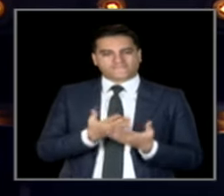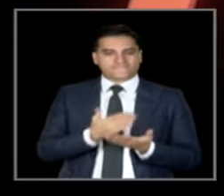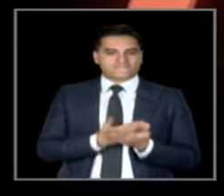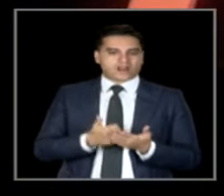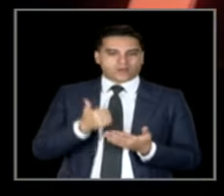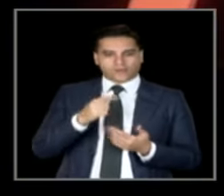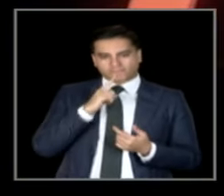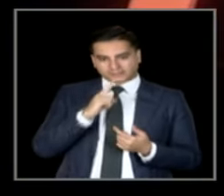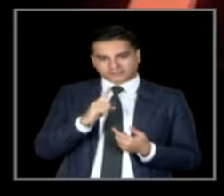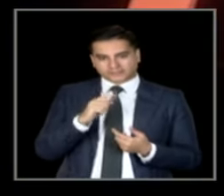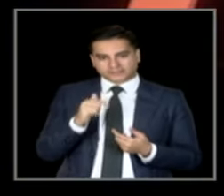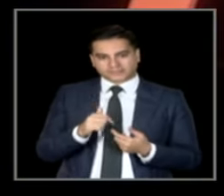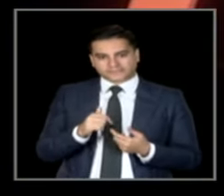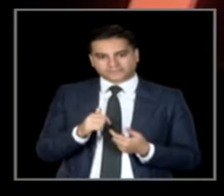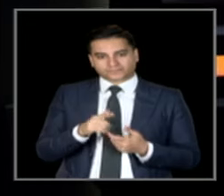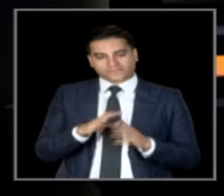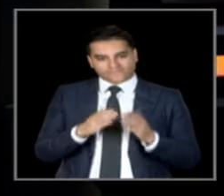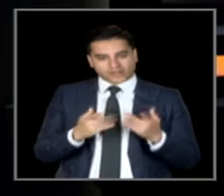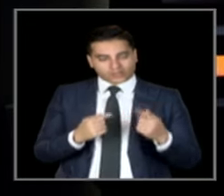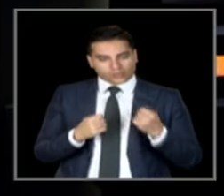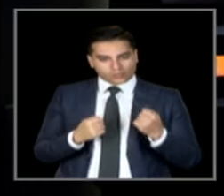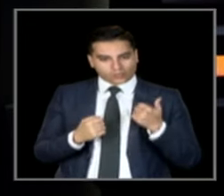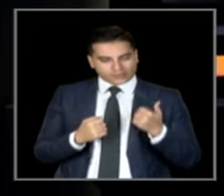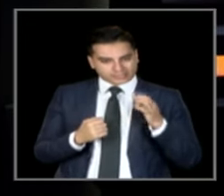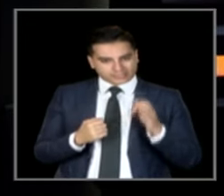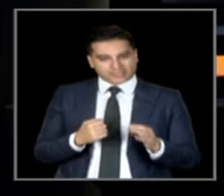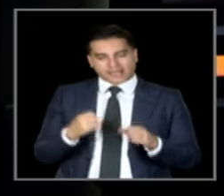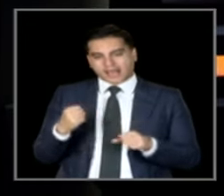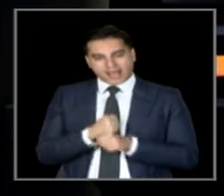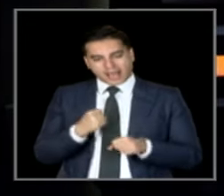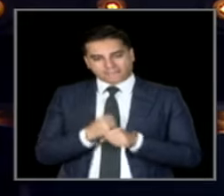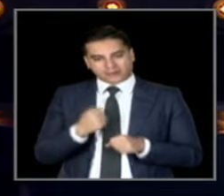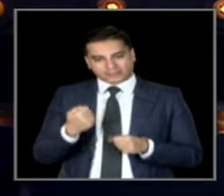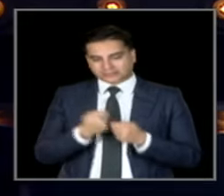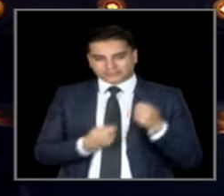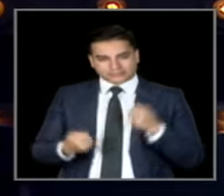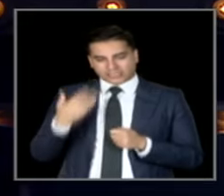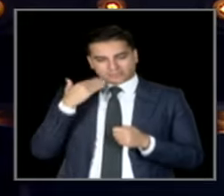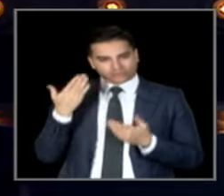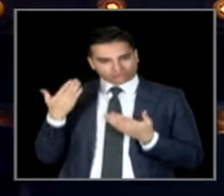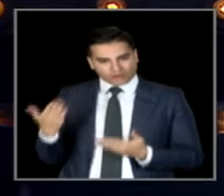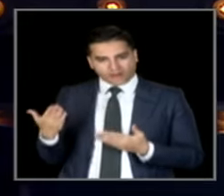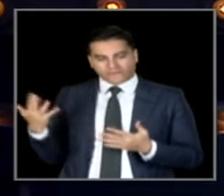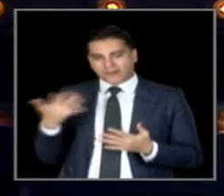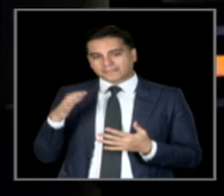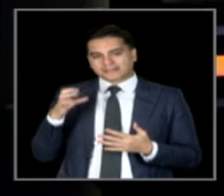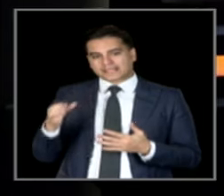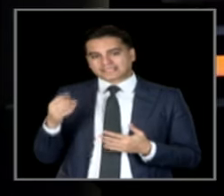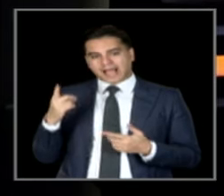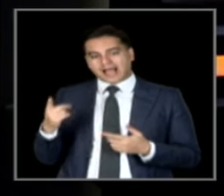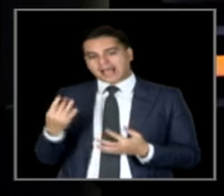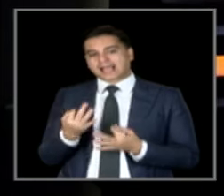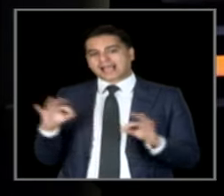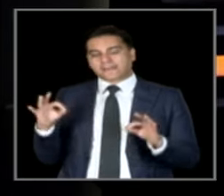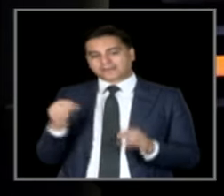ولكن طبعا انتوا كفريق فريق كويس جدا، عملتوا مجهود عظيم، اداء مشرف، 9 نقاط العلامه